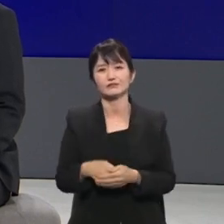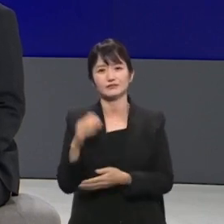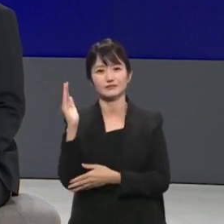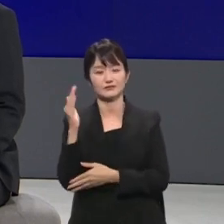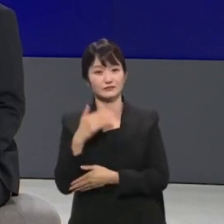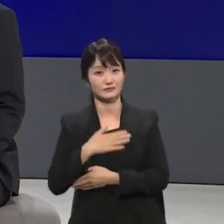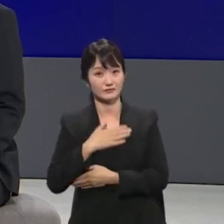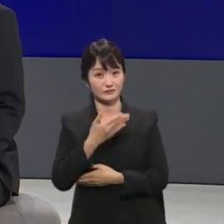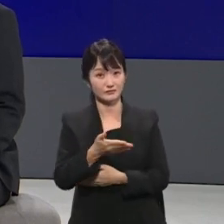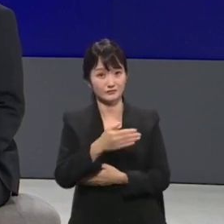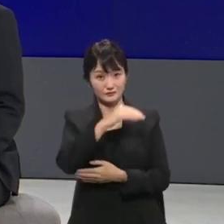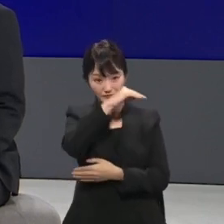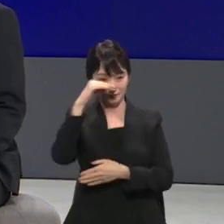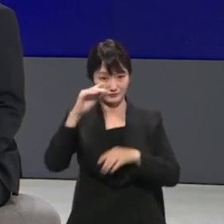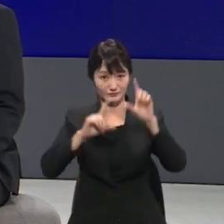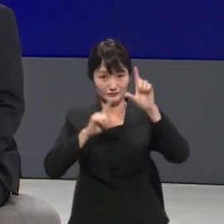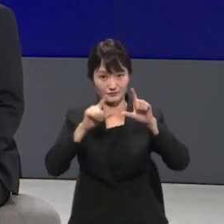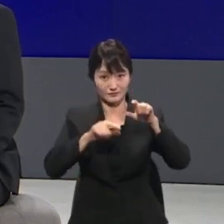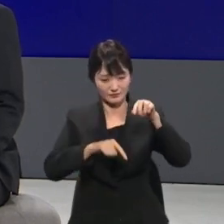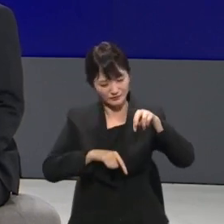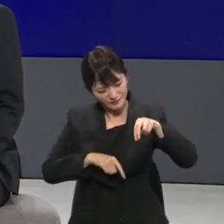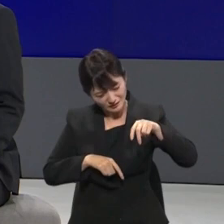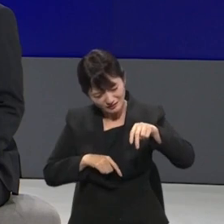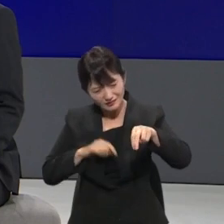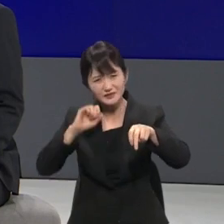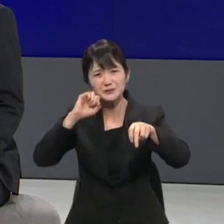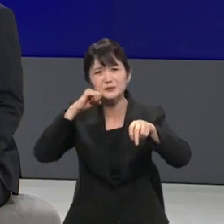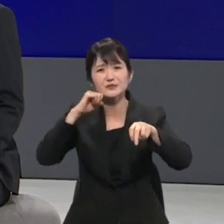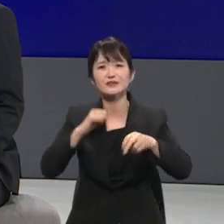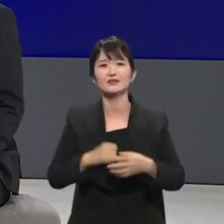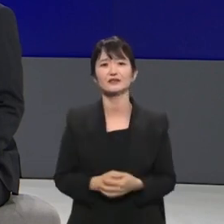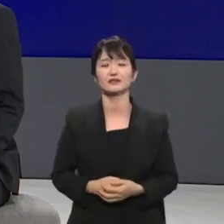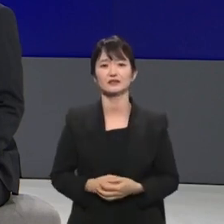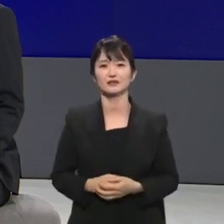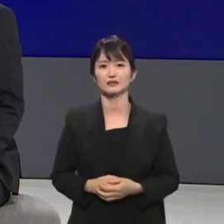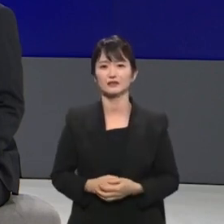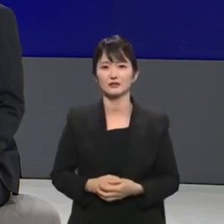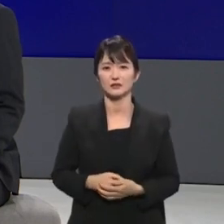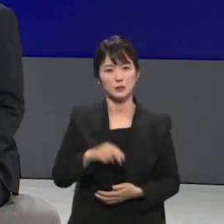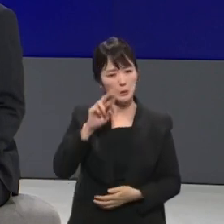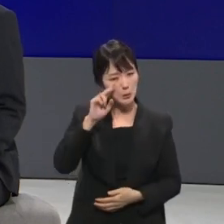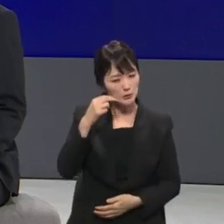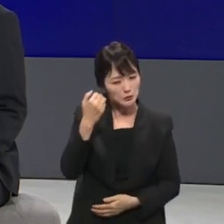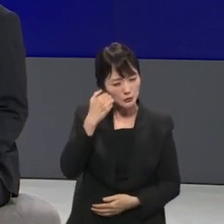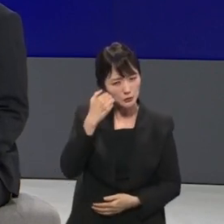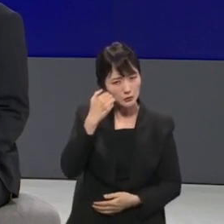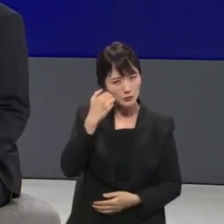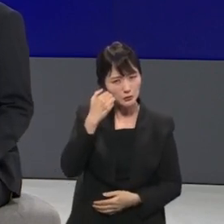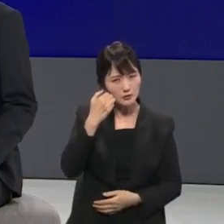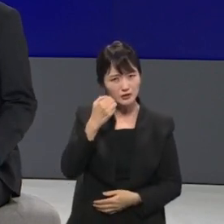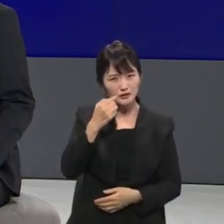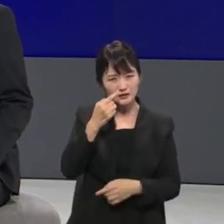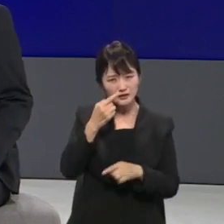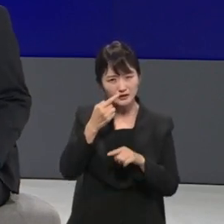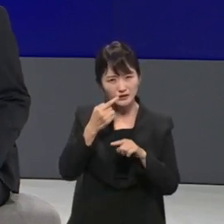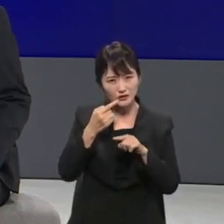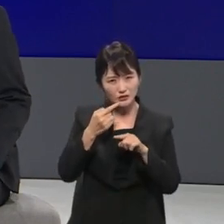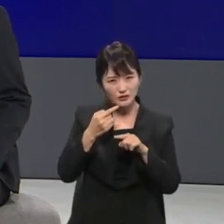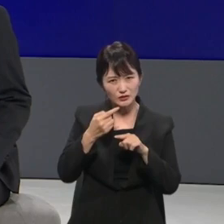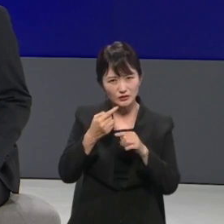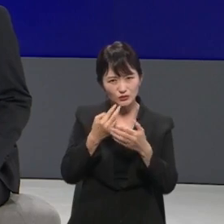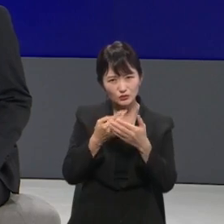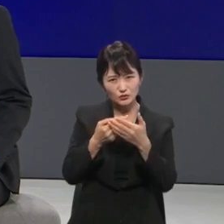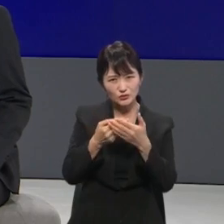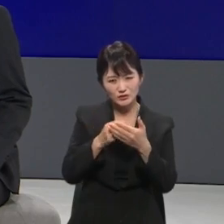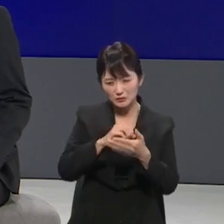알려주신 바른 자세로 걷기가 일단 너무 어려웠고요. 혹시나 이제 누군가 버린 날카로운 쓰레기일 수도 있으니까 처음에는 좀